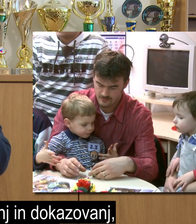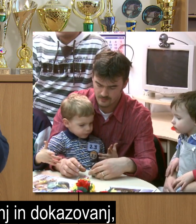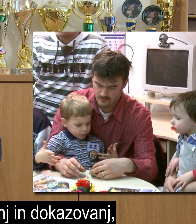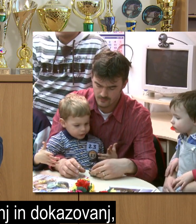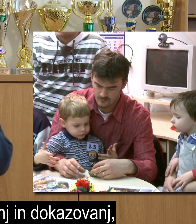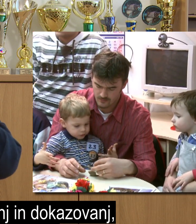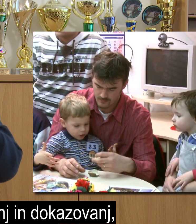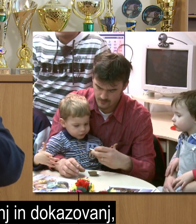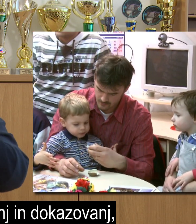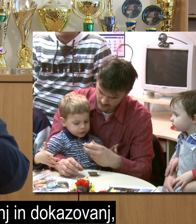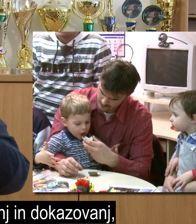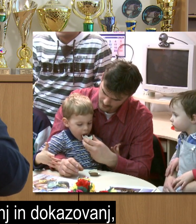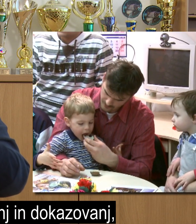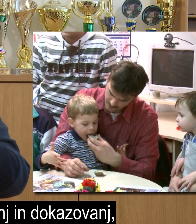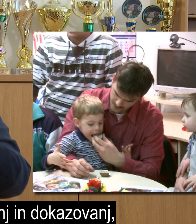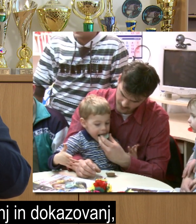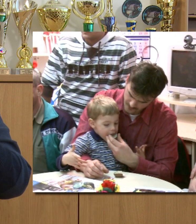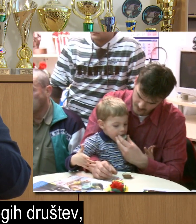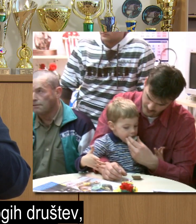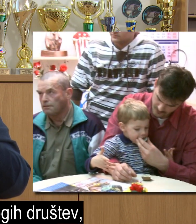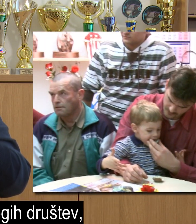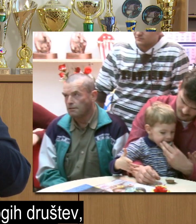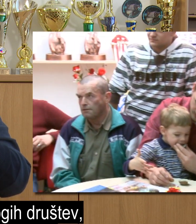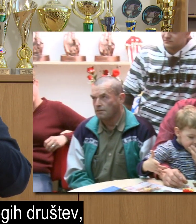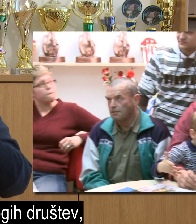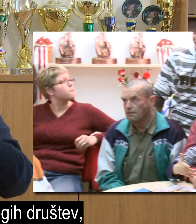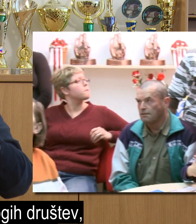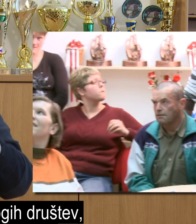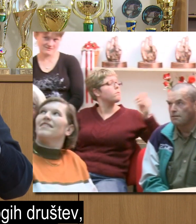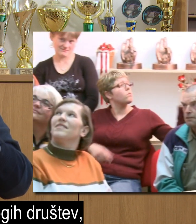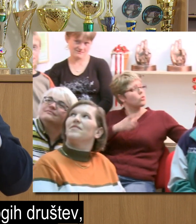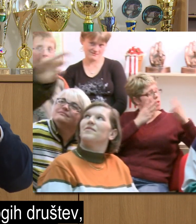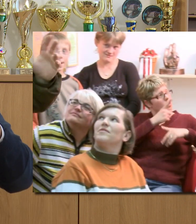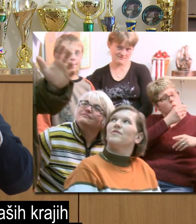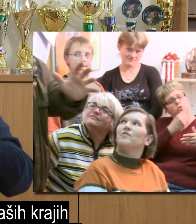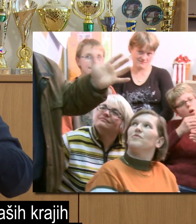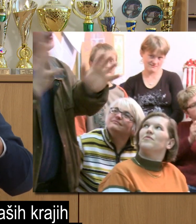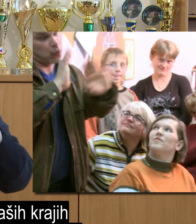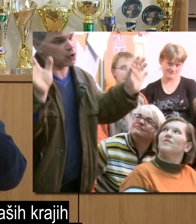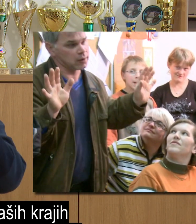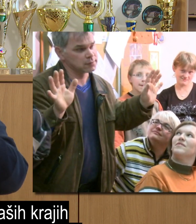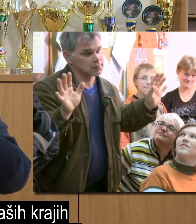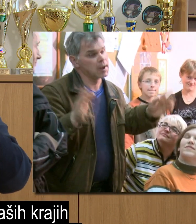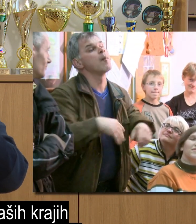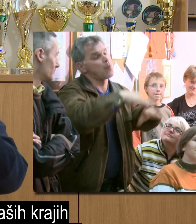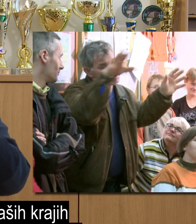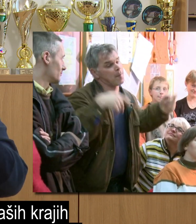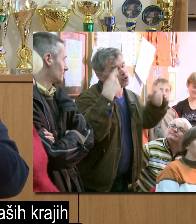le eno izmed mnogih društev, ampak društvo, ki ga v naših krajih resnično